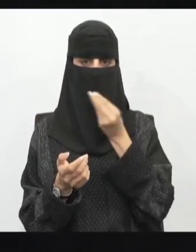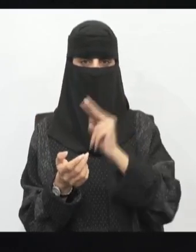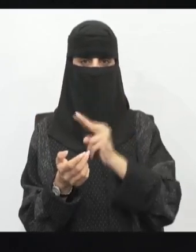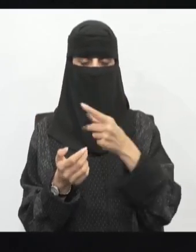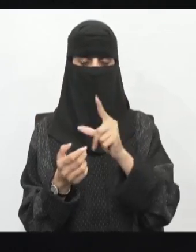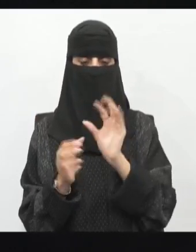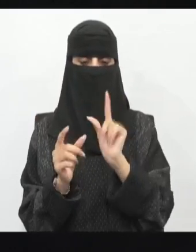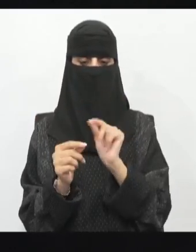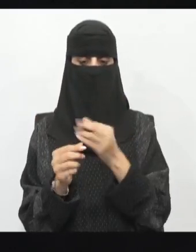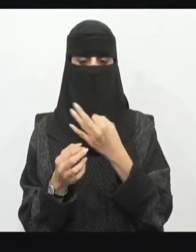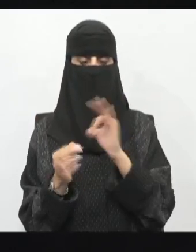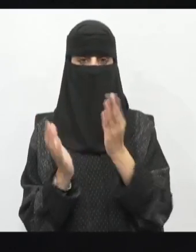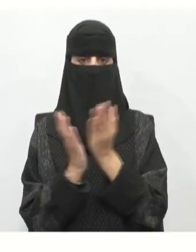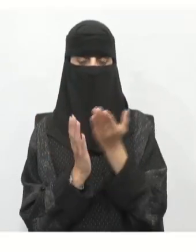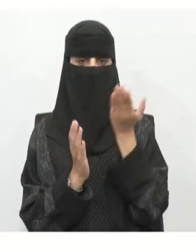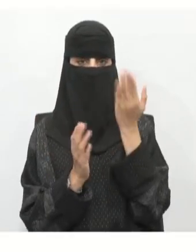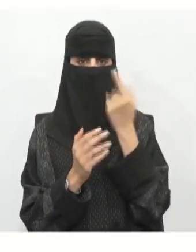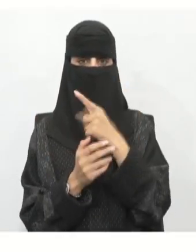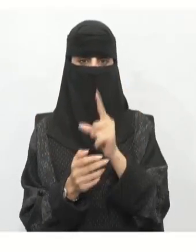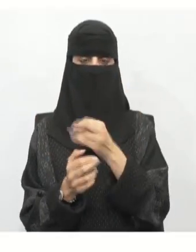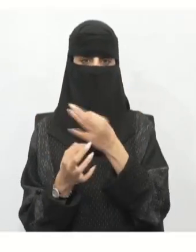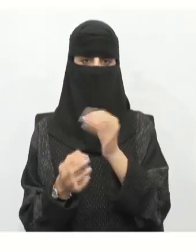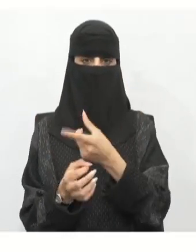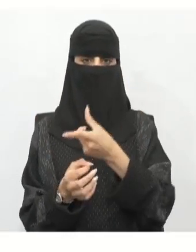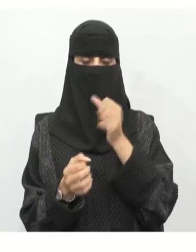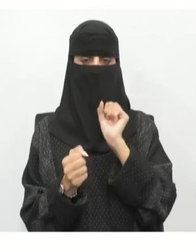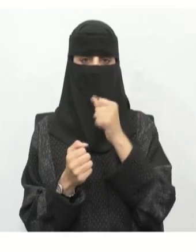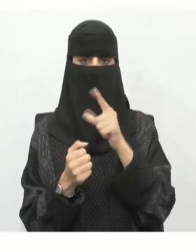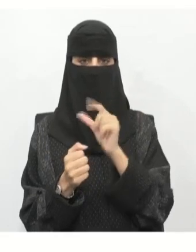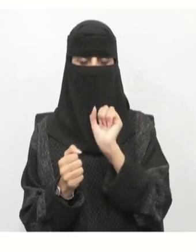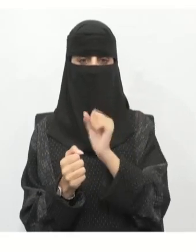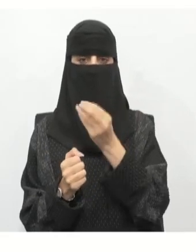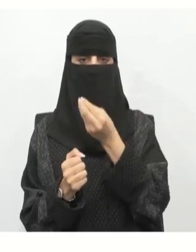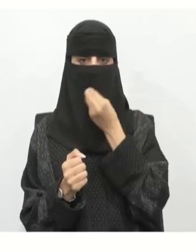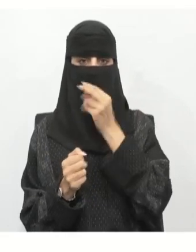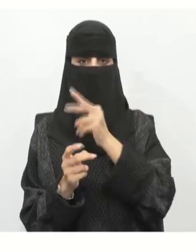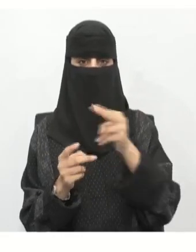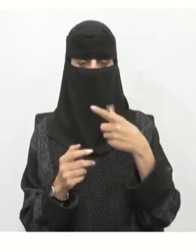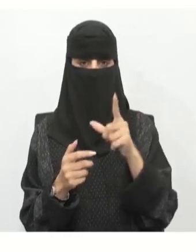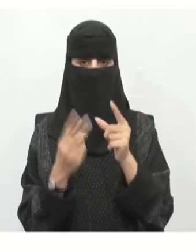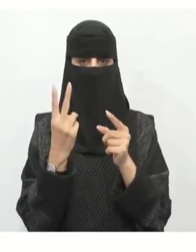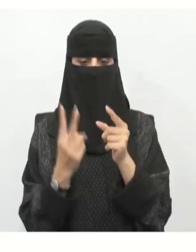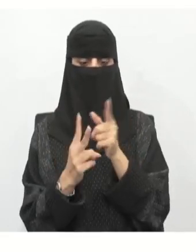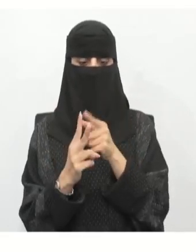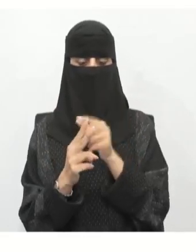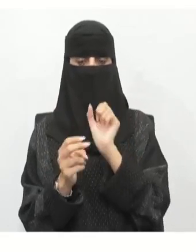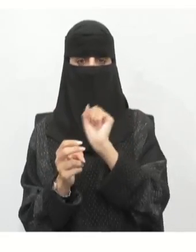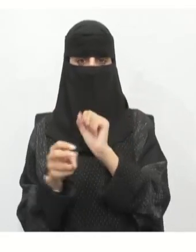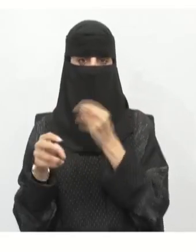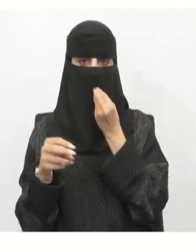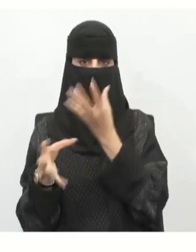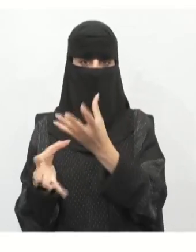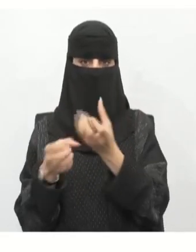تعرفنا في درسنا السابق على مصادر الاطعمه هناك مصدره من مصادر الاطعمه مصدر